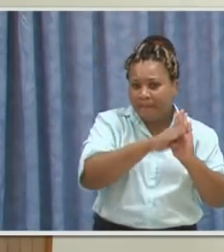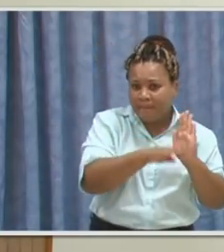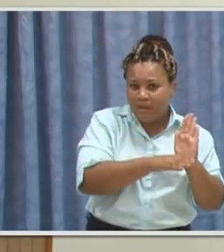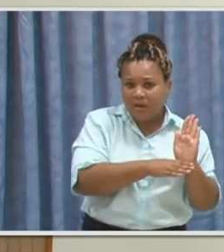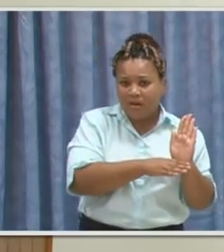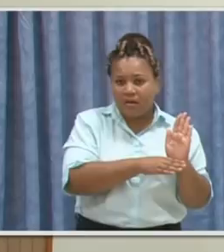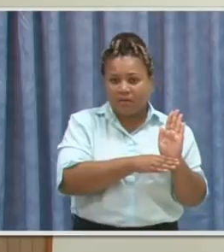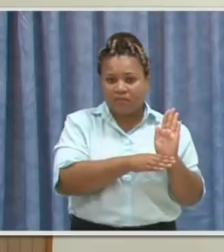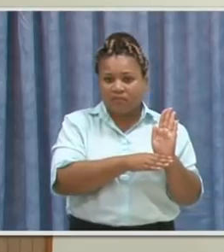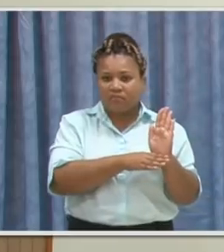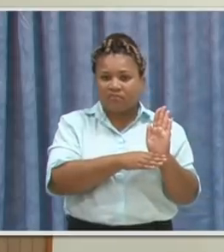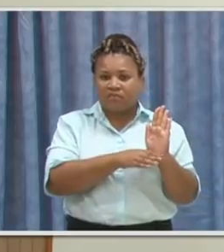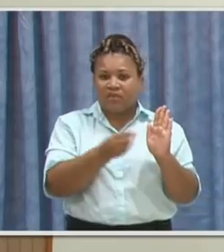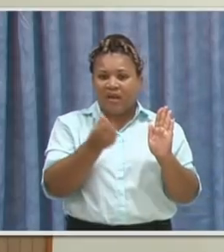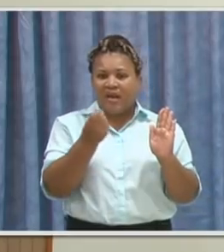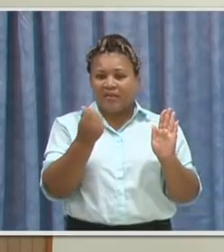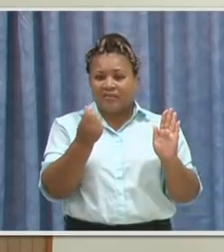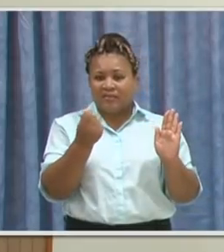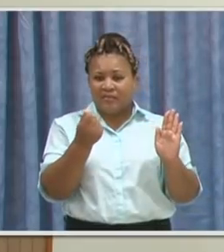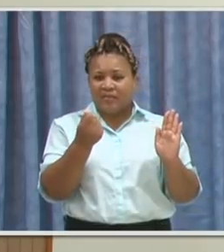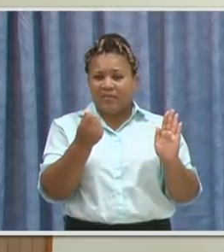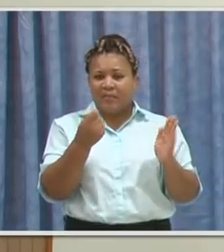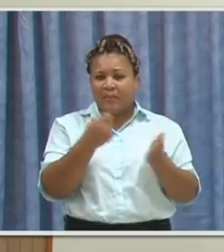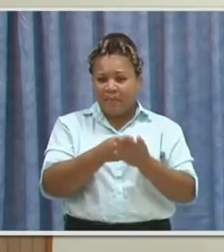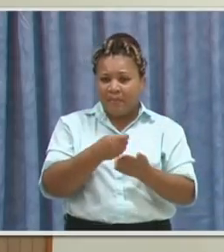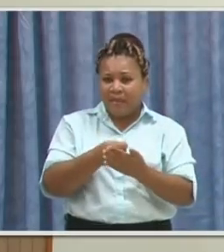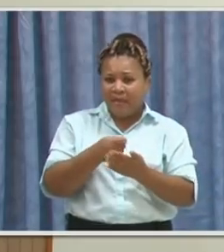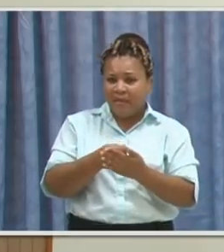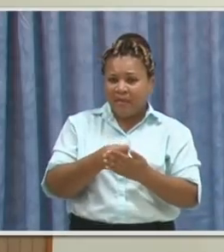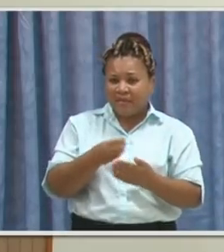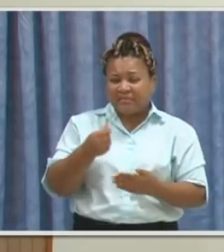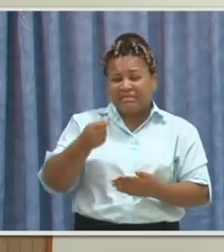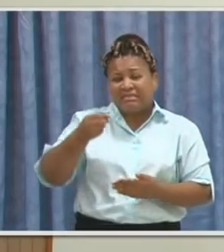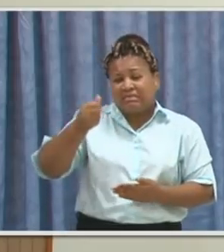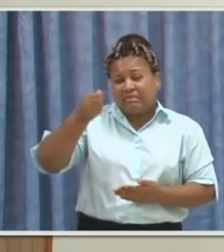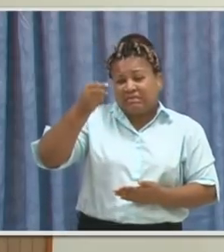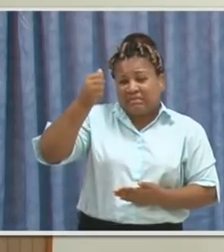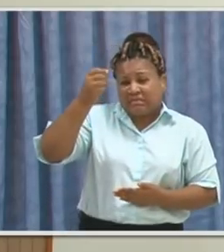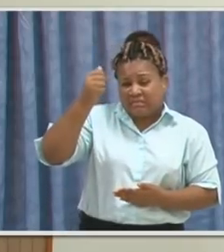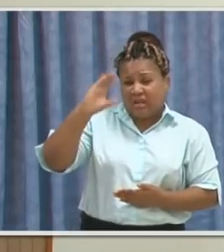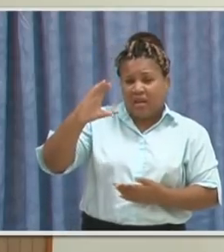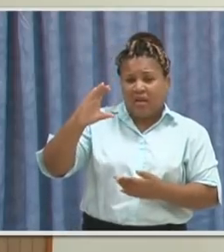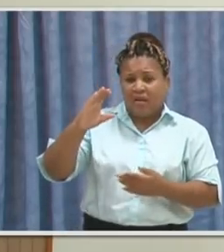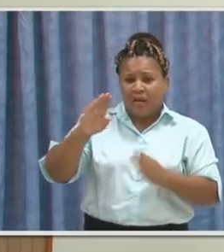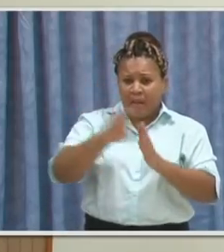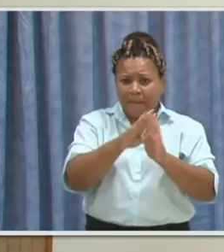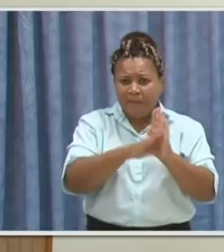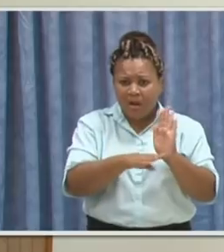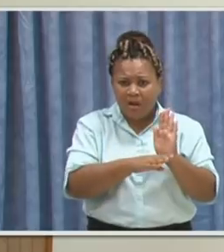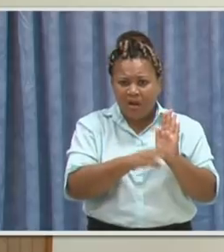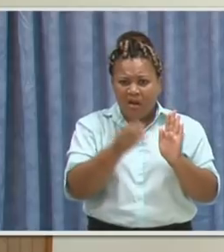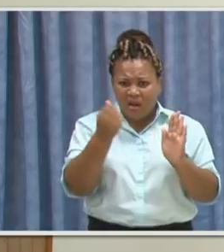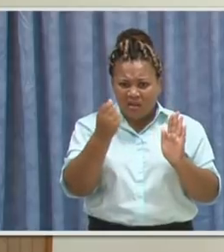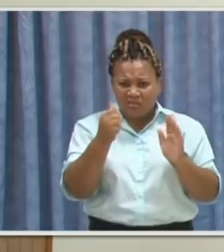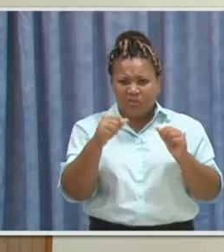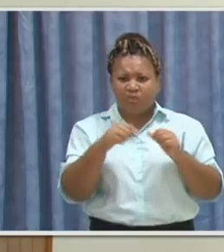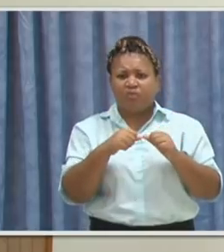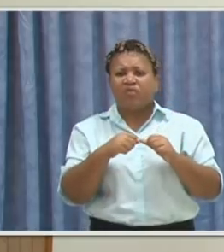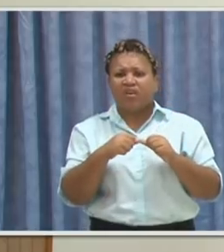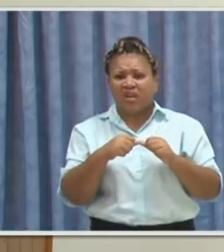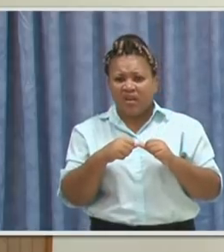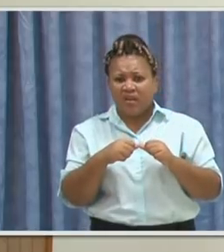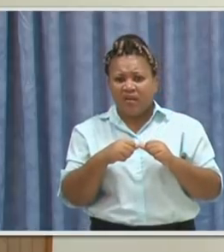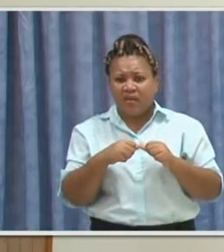son conseil et l'ambassade aussi, qui Maurice, pour nous guetter qui m'a aidé et capable de nous